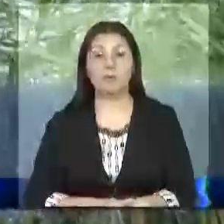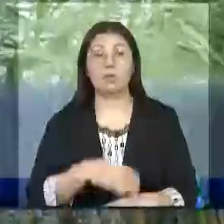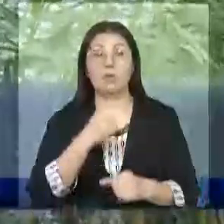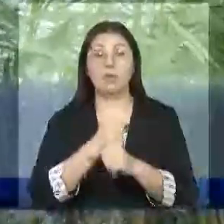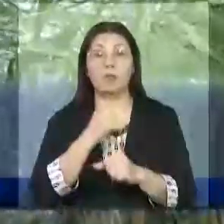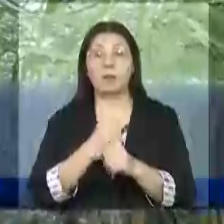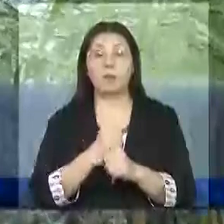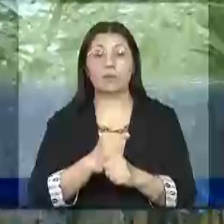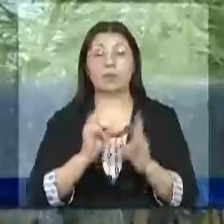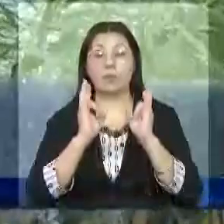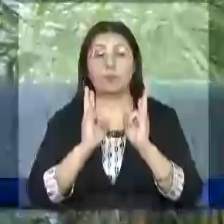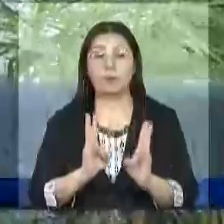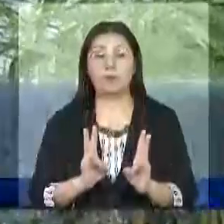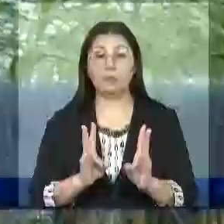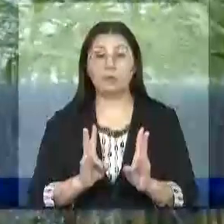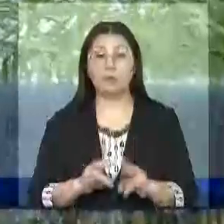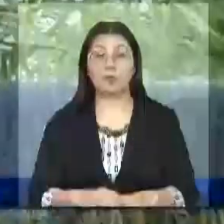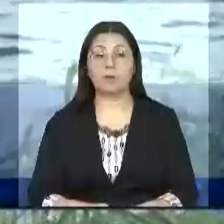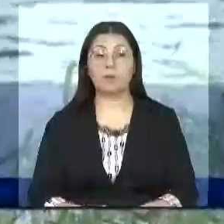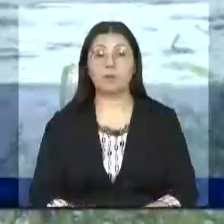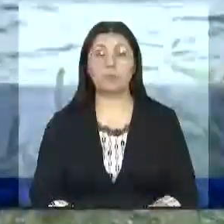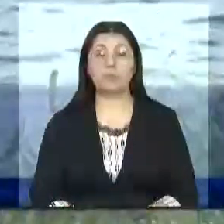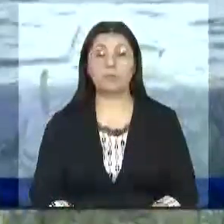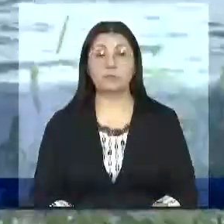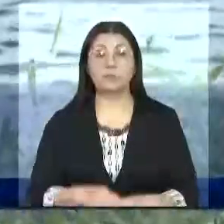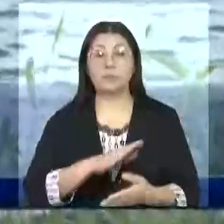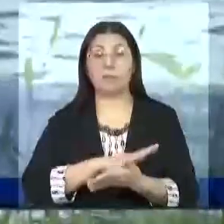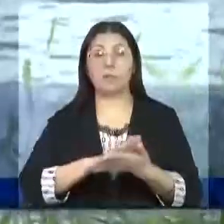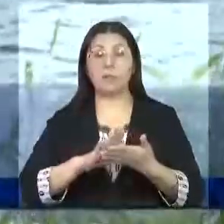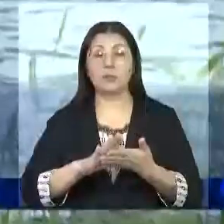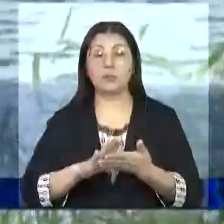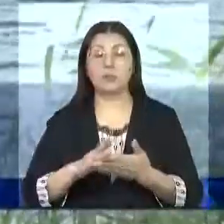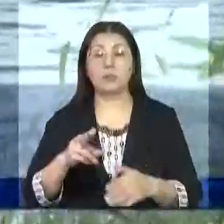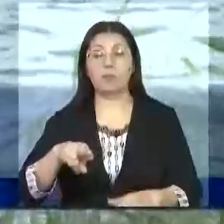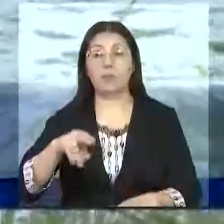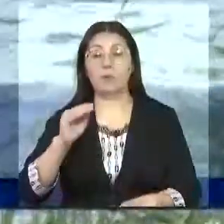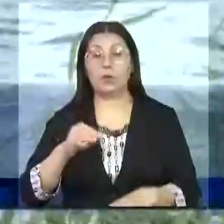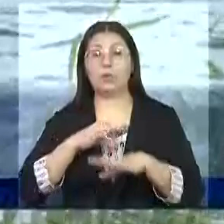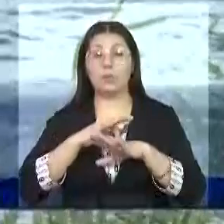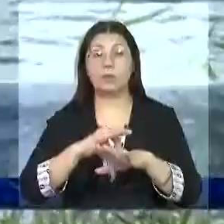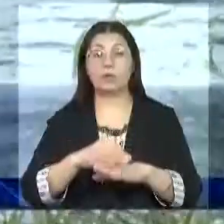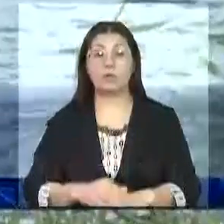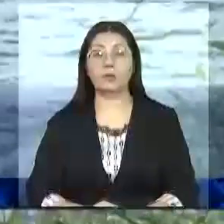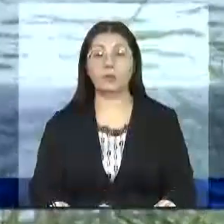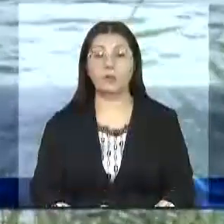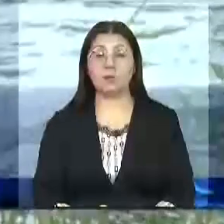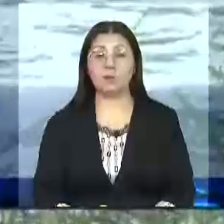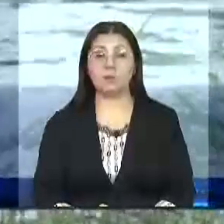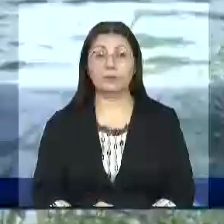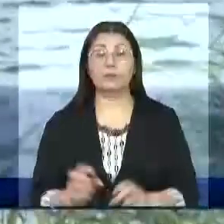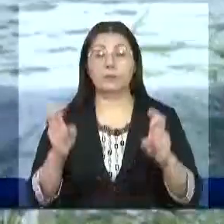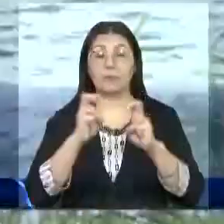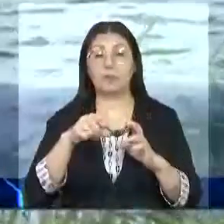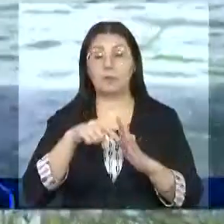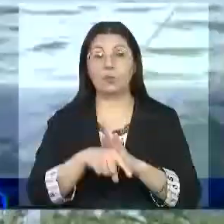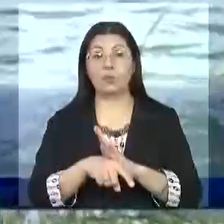работают при несчастных случаях, то есть при утоплении. Очистка пляжей проводится, осмотр дна